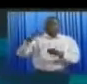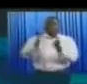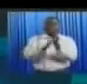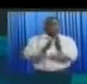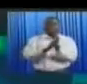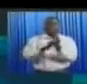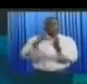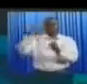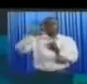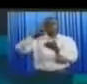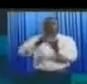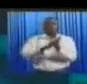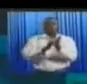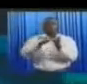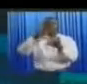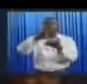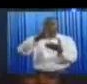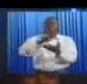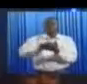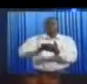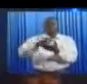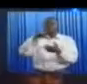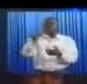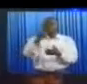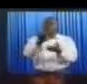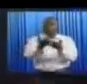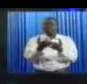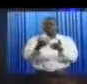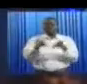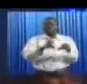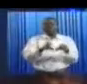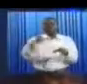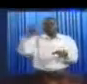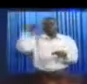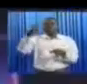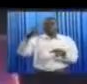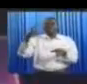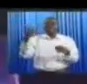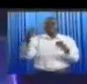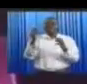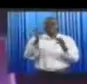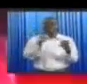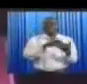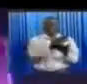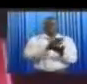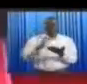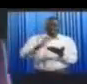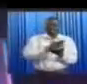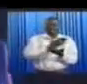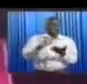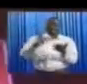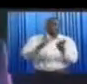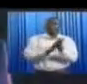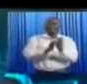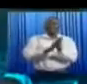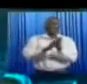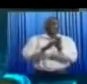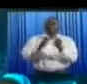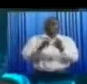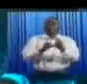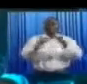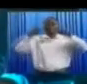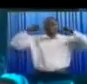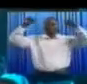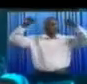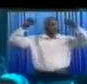qui veulent se battre pour devenir des champions. Tendance Zouk et coupé décalé, Air Force One, l'école des champions, a été enregistrée